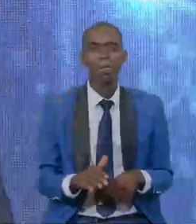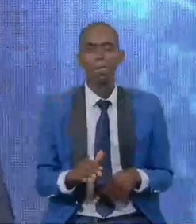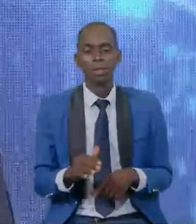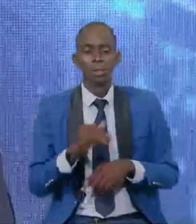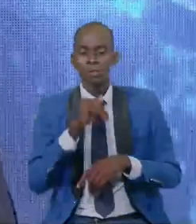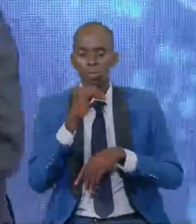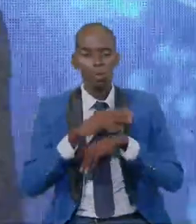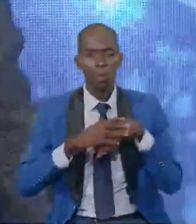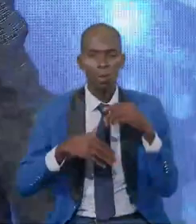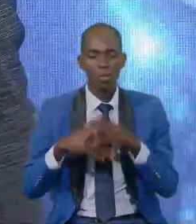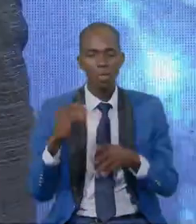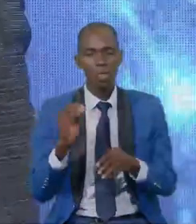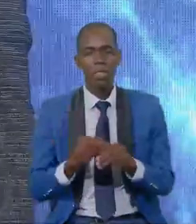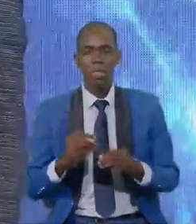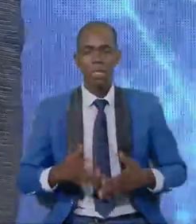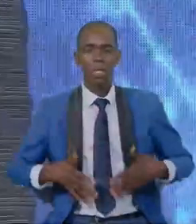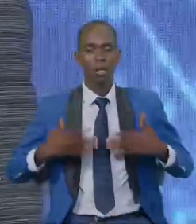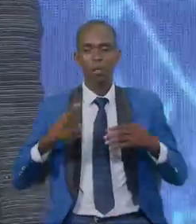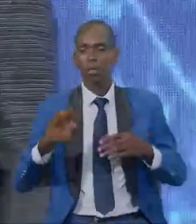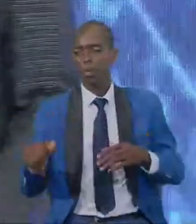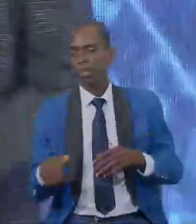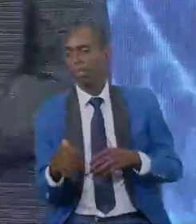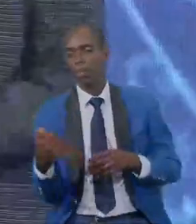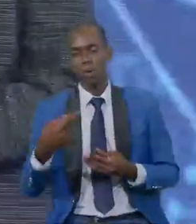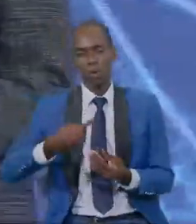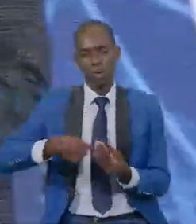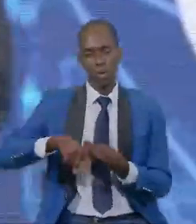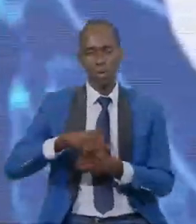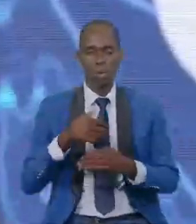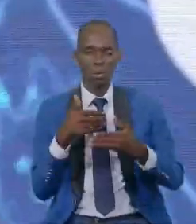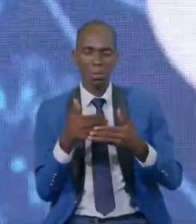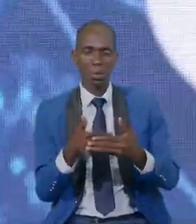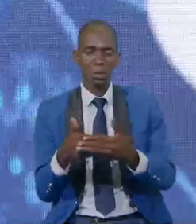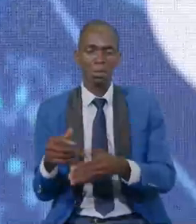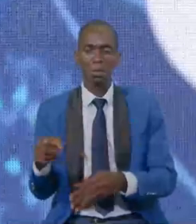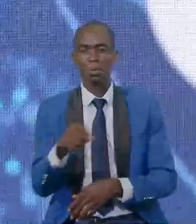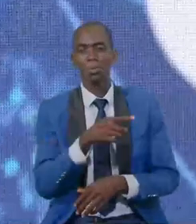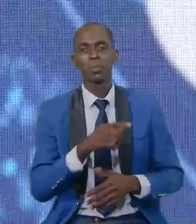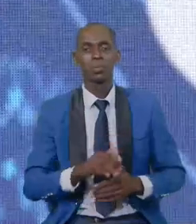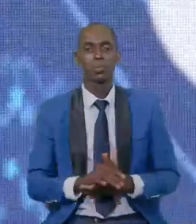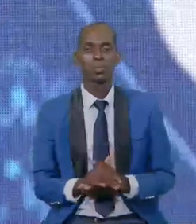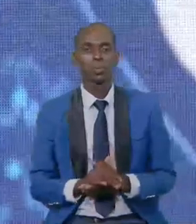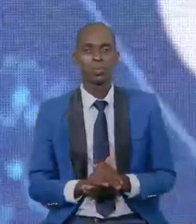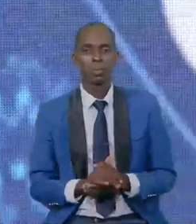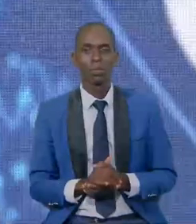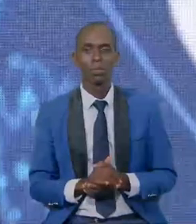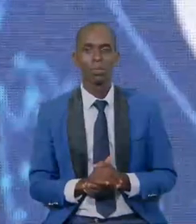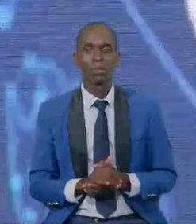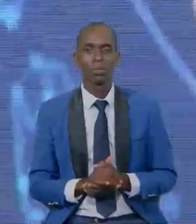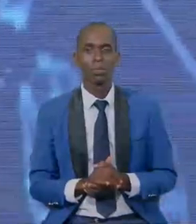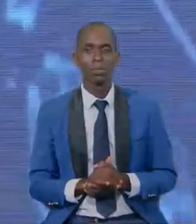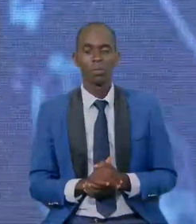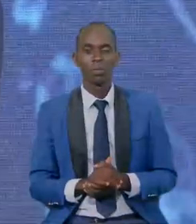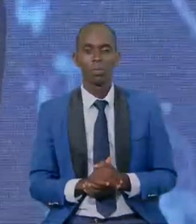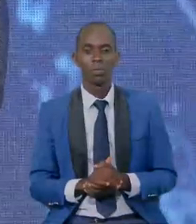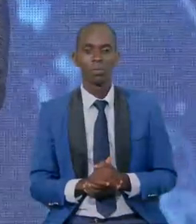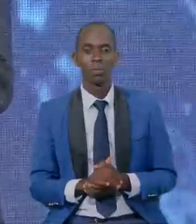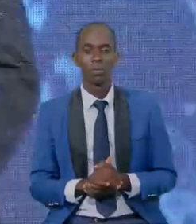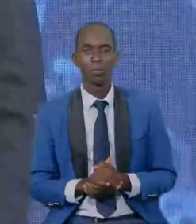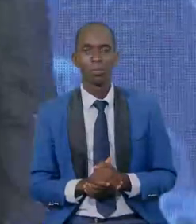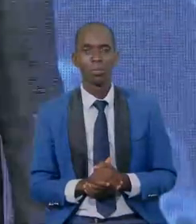discomfort in the life of anyone around you. Tu ne seras pas l'instigateur, l'initiateur des